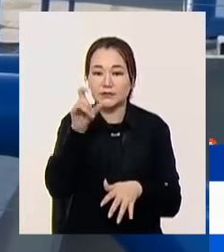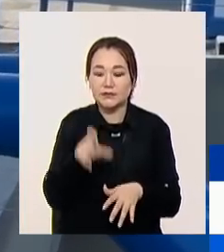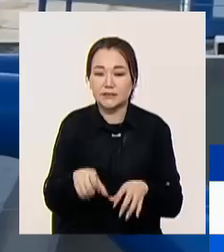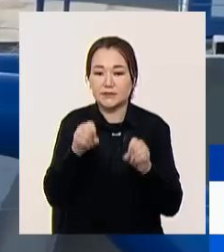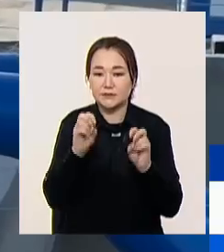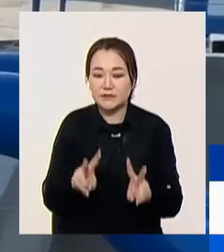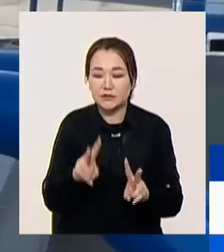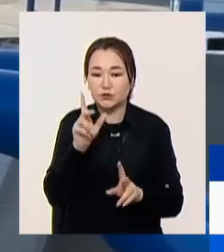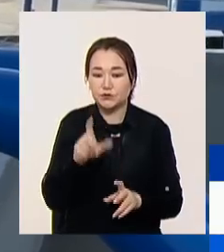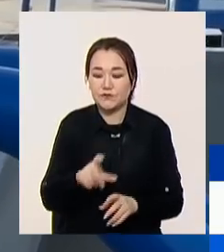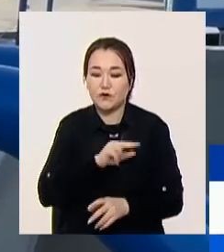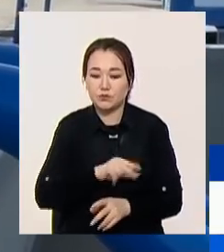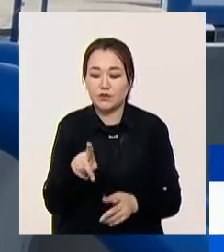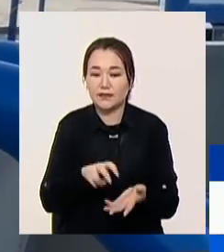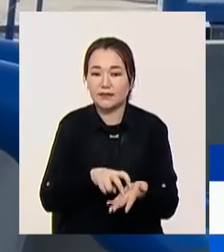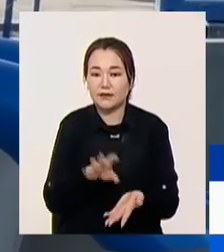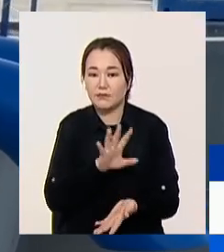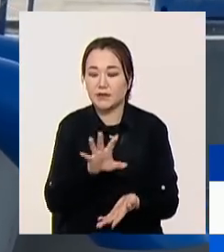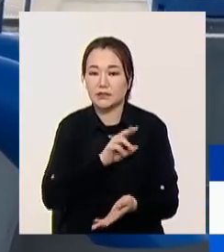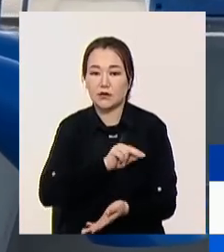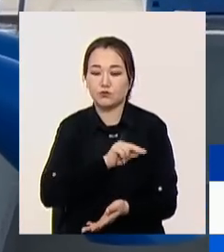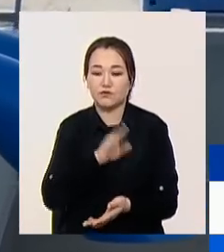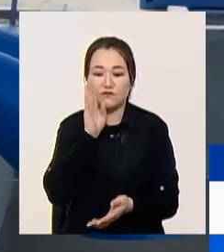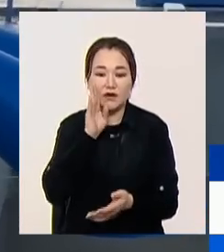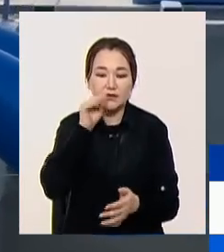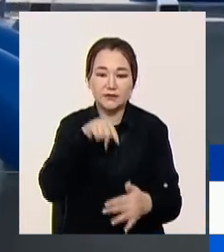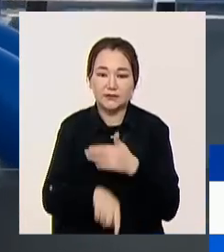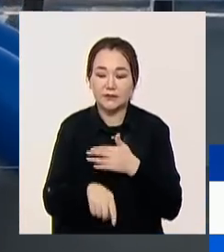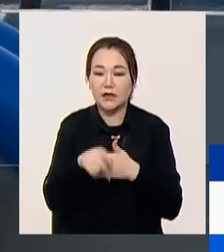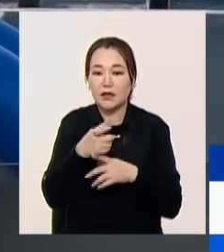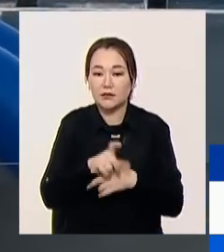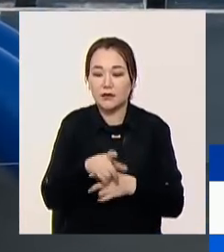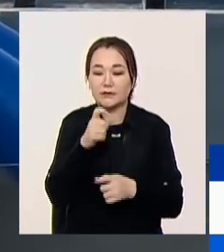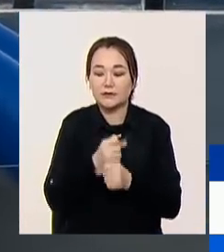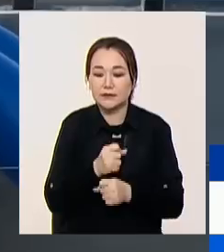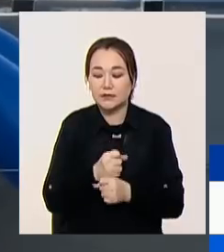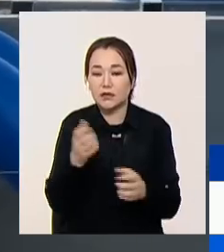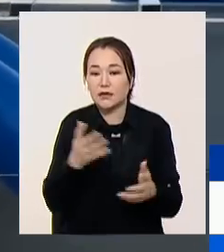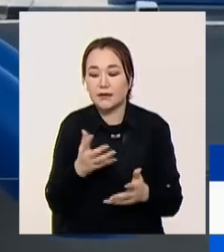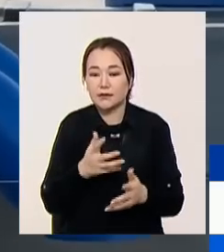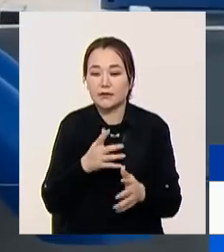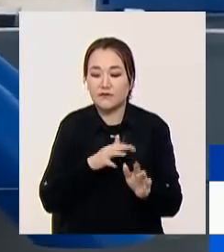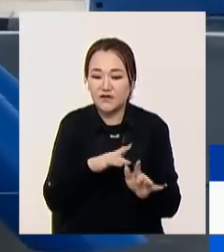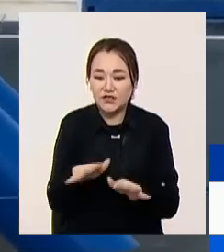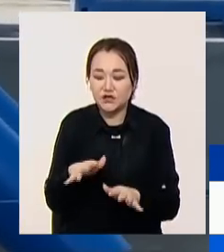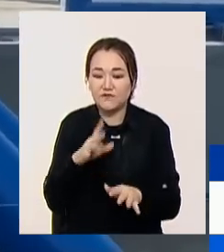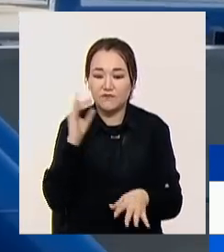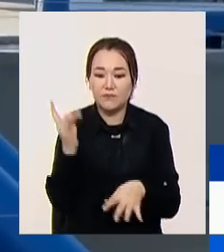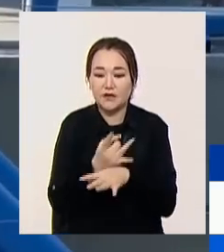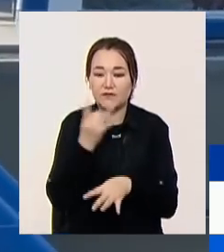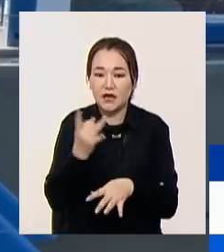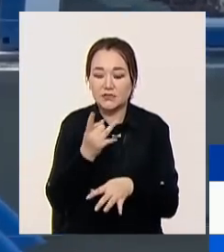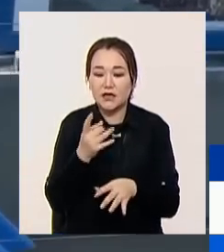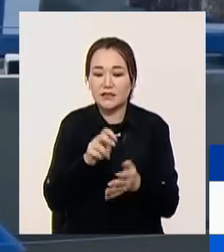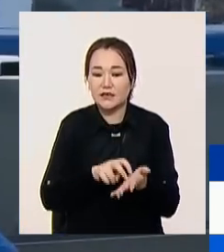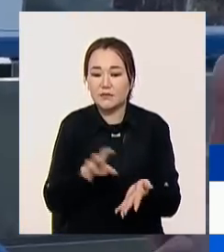навыки водолаза, чтобы он не боялся работать в воде, не боялся делать какие-то вещи в первый раз, вот,